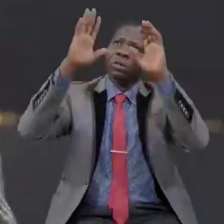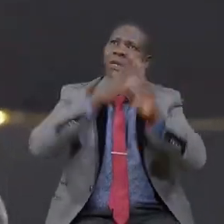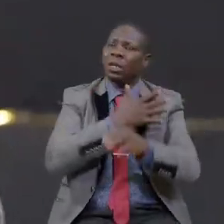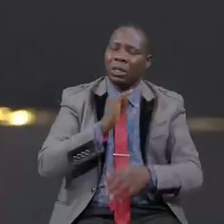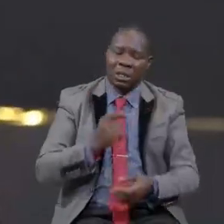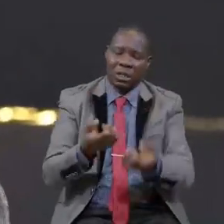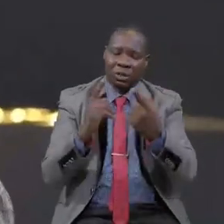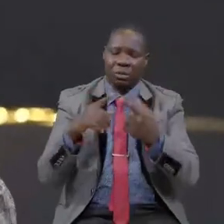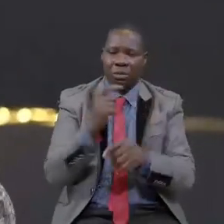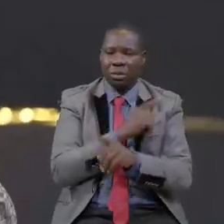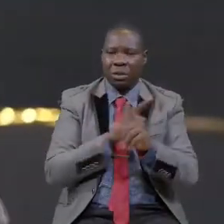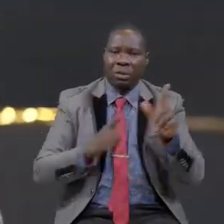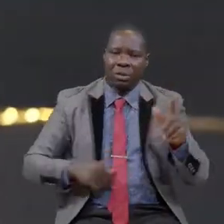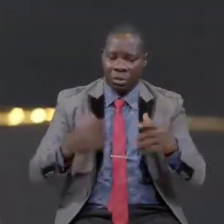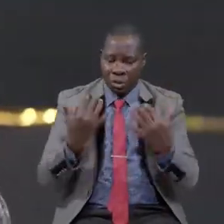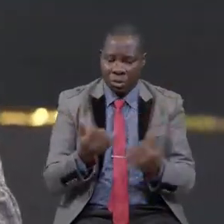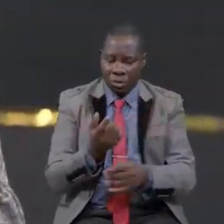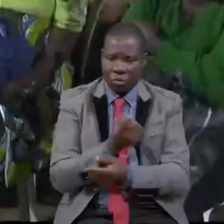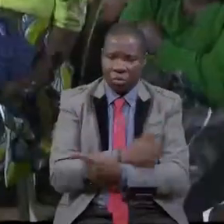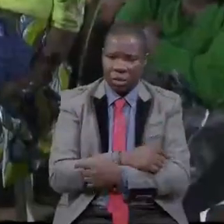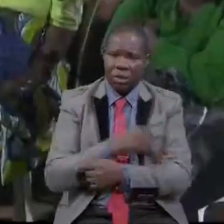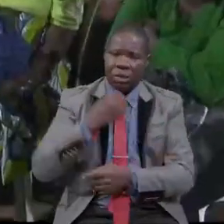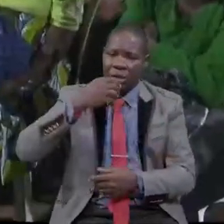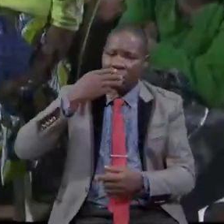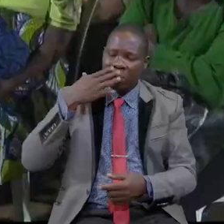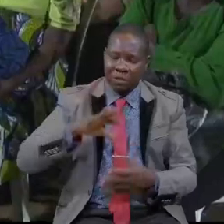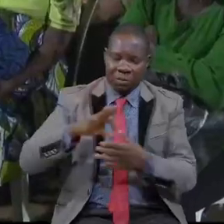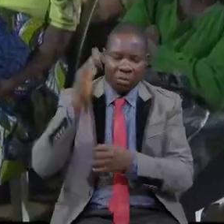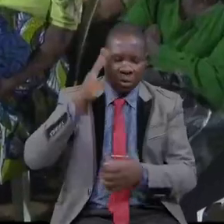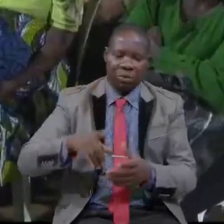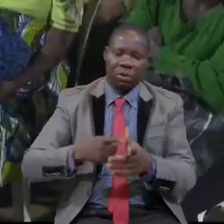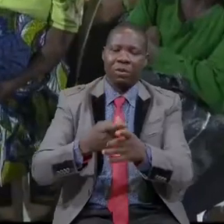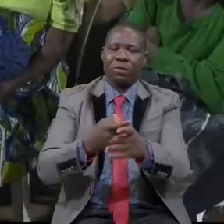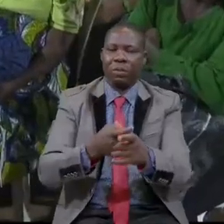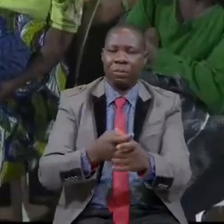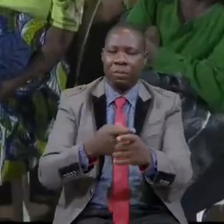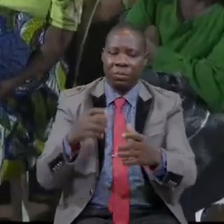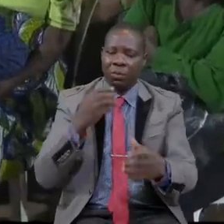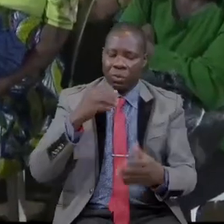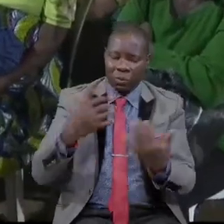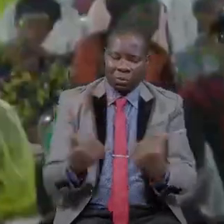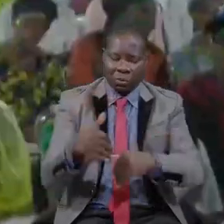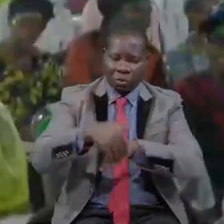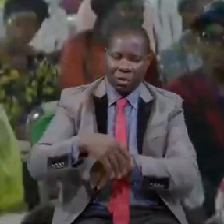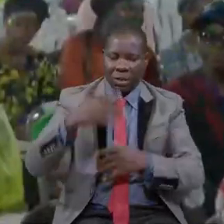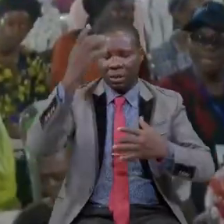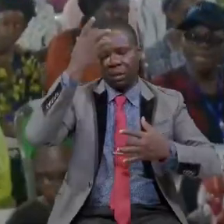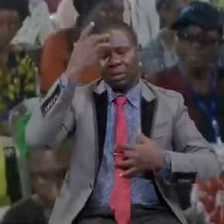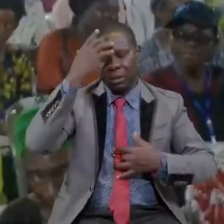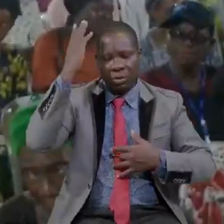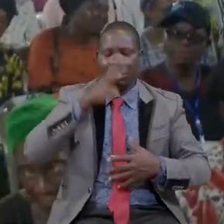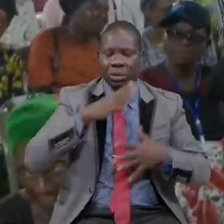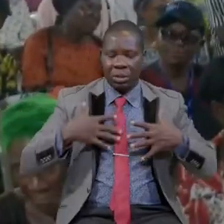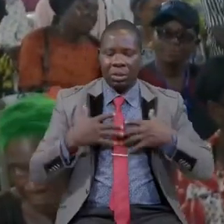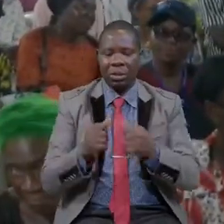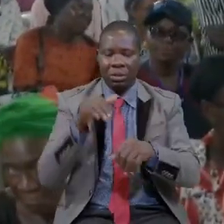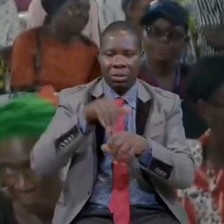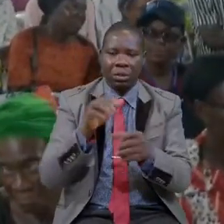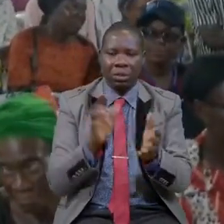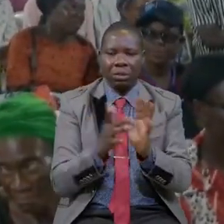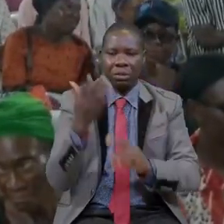soir, les démons fuiront. Ce soir, les maladies disparaîtront.